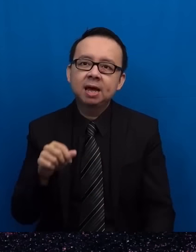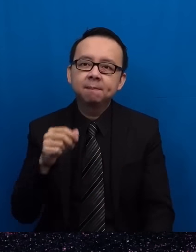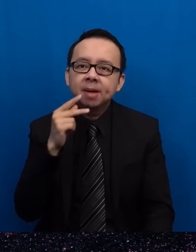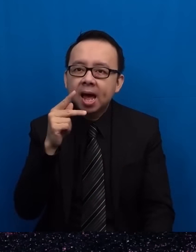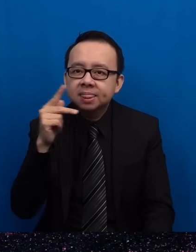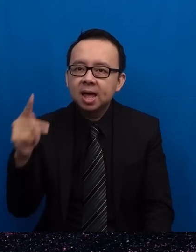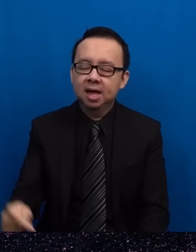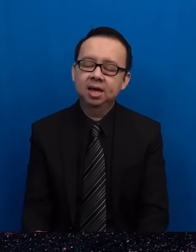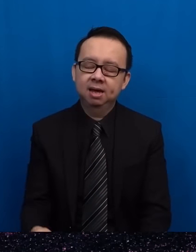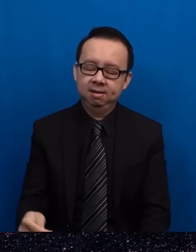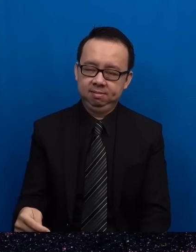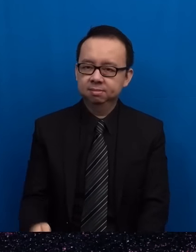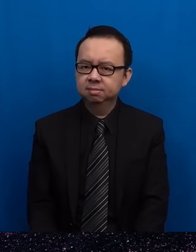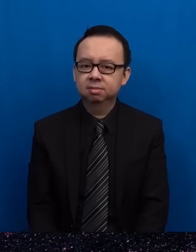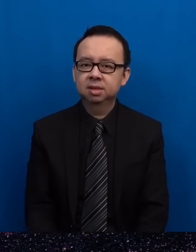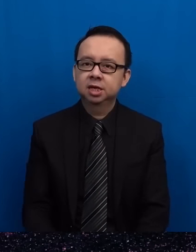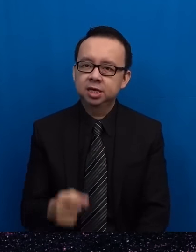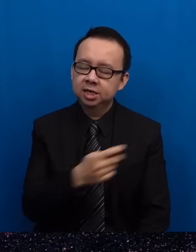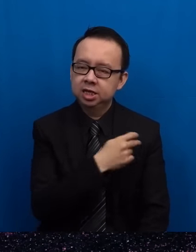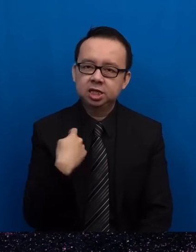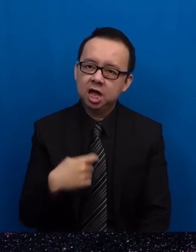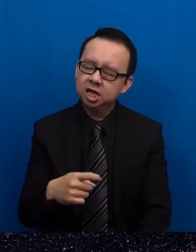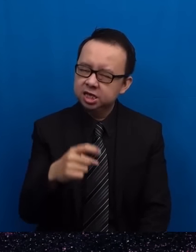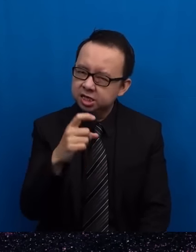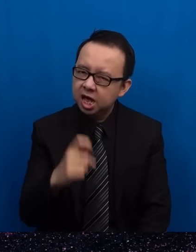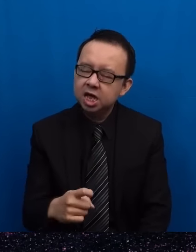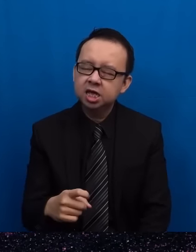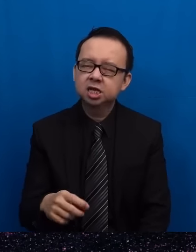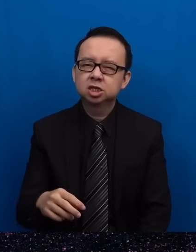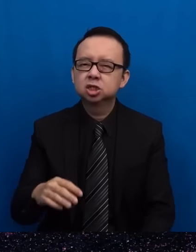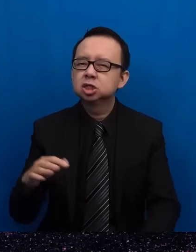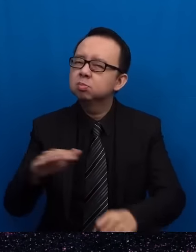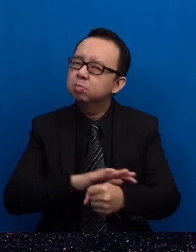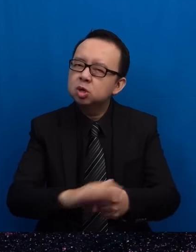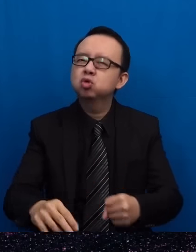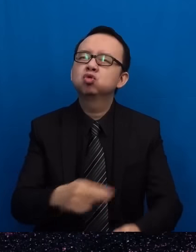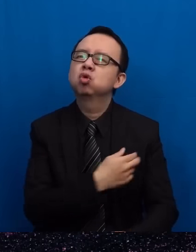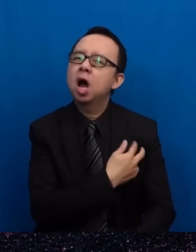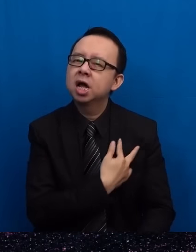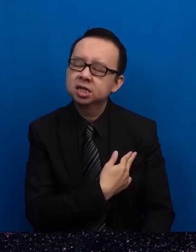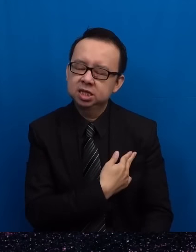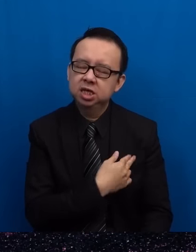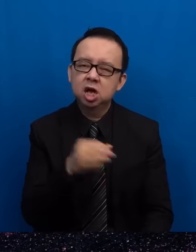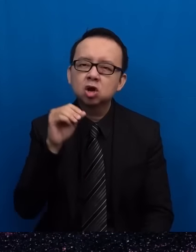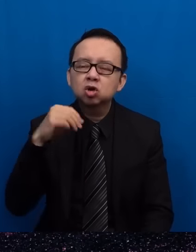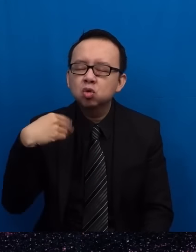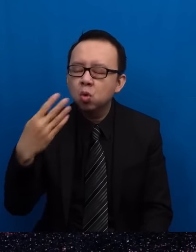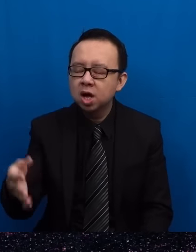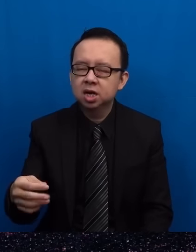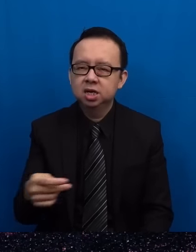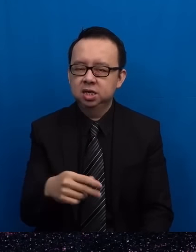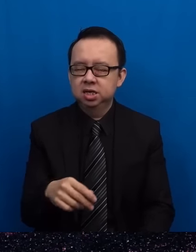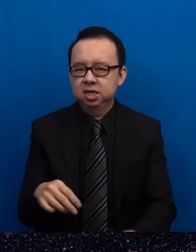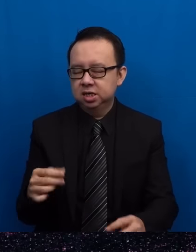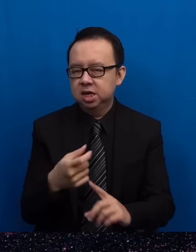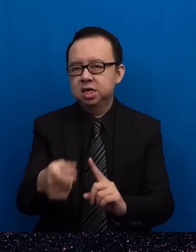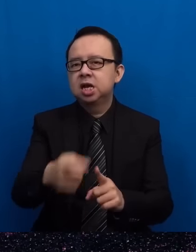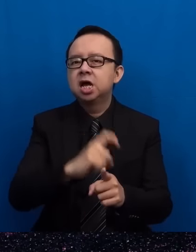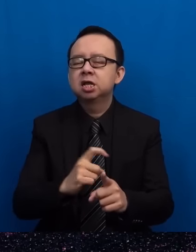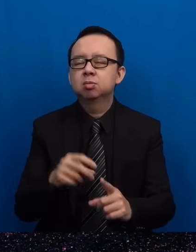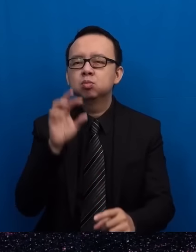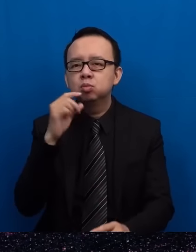Mari kita percaya dan yakin sepenuh hati setiap firman yang keluar dari mulut Allah. Matius 7 ayat 7. Mari kita